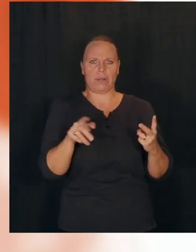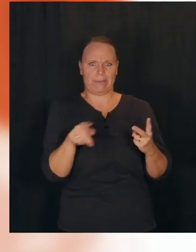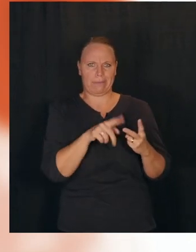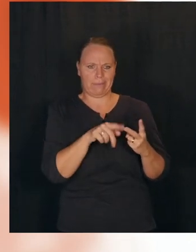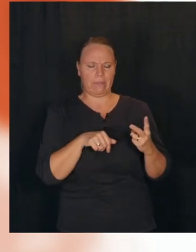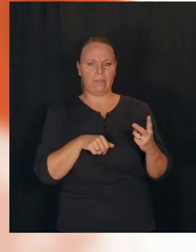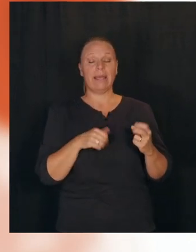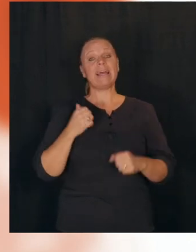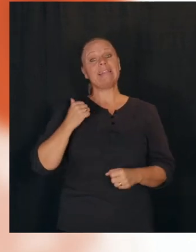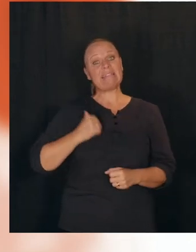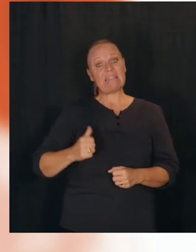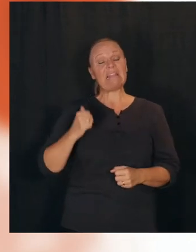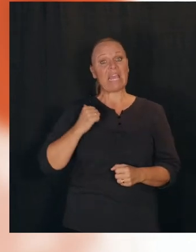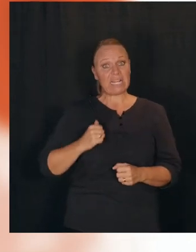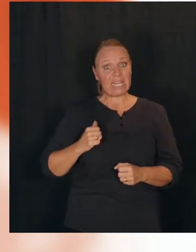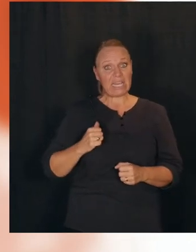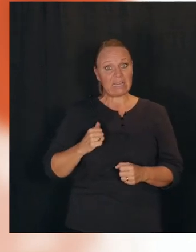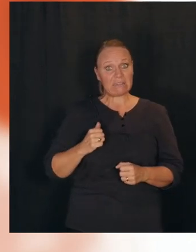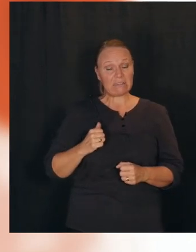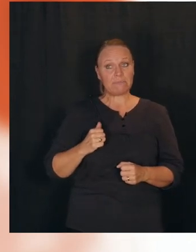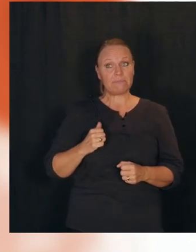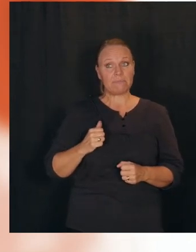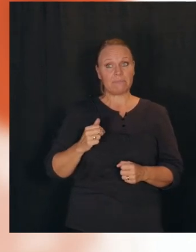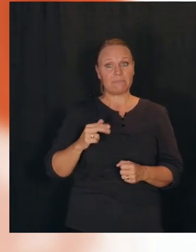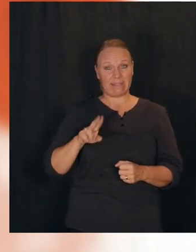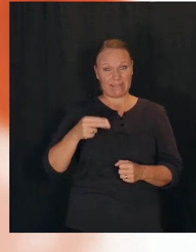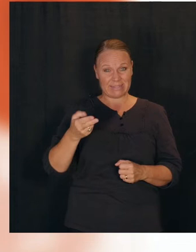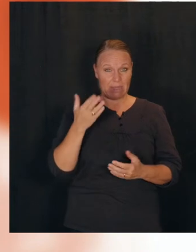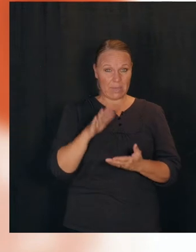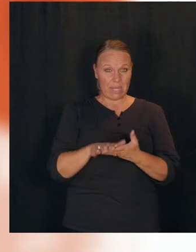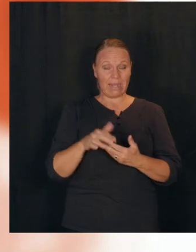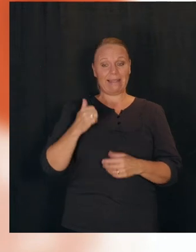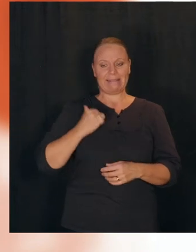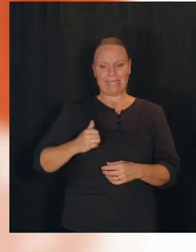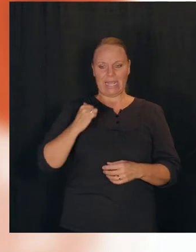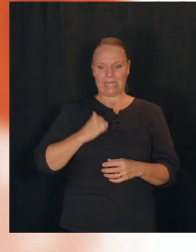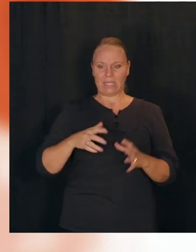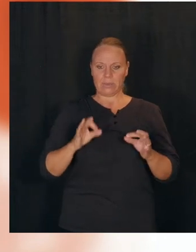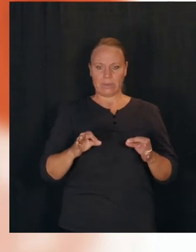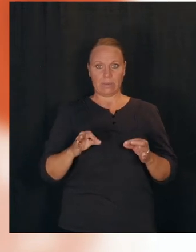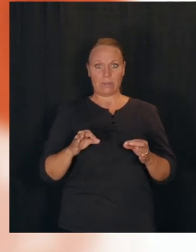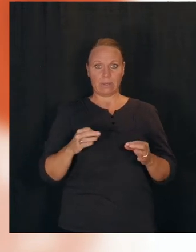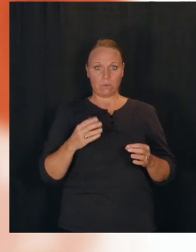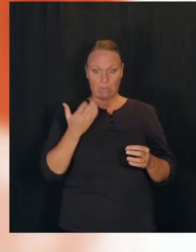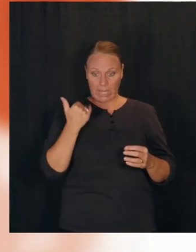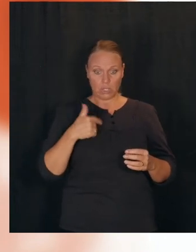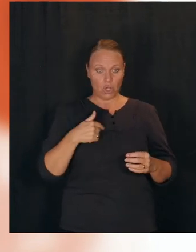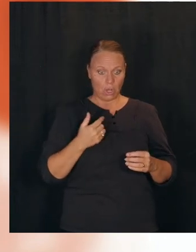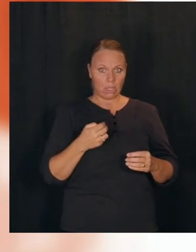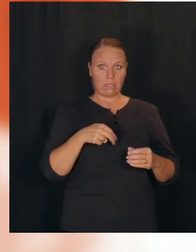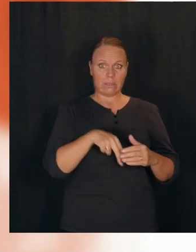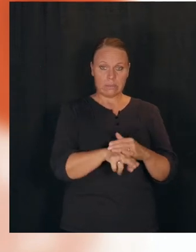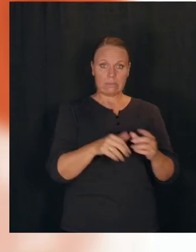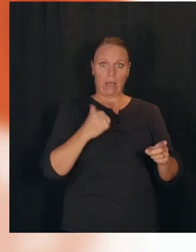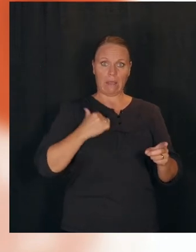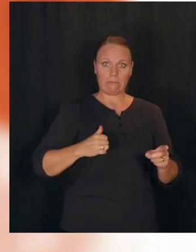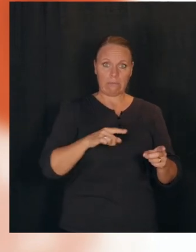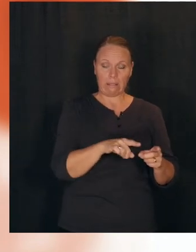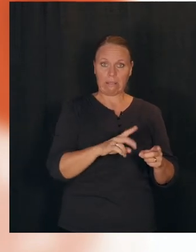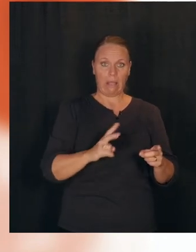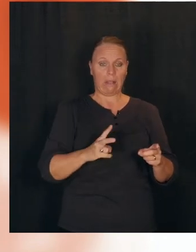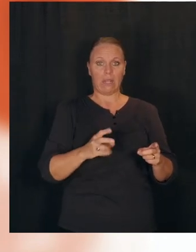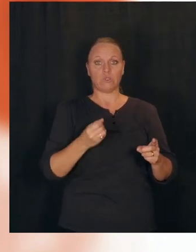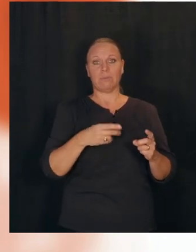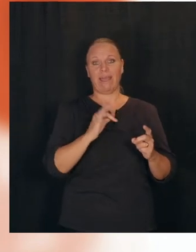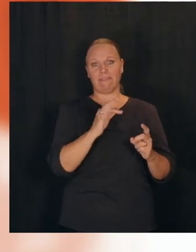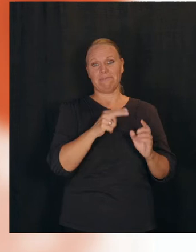Tillgänglighet har ju fokus på, om du tar nästa, tillgång och tillträde. Så som det lyfts fram i konventionen